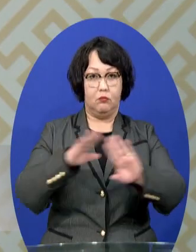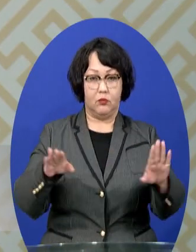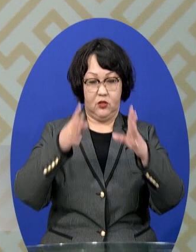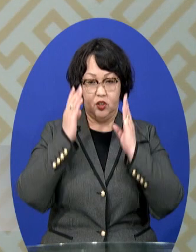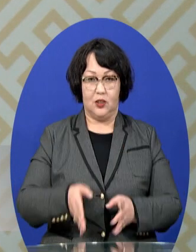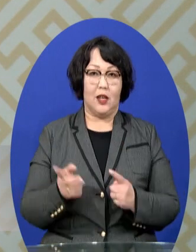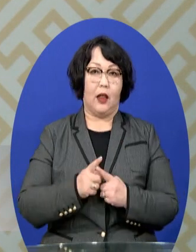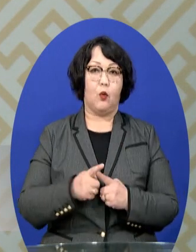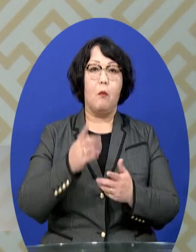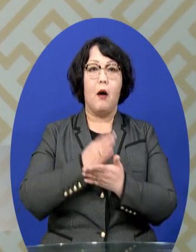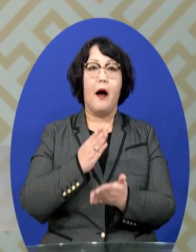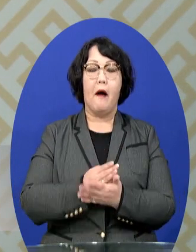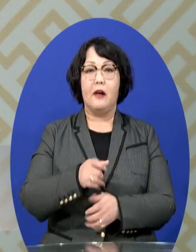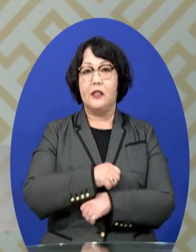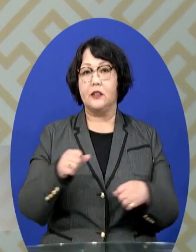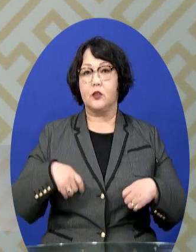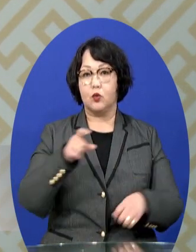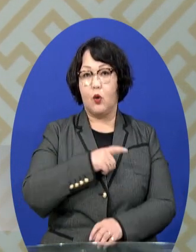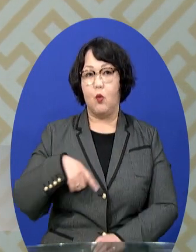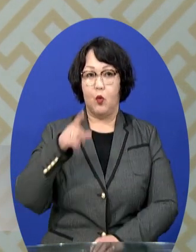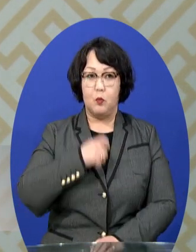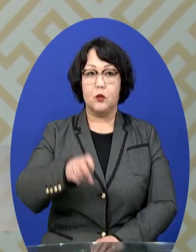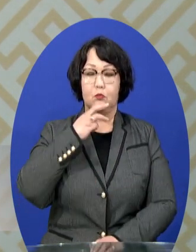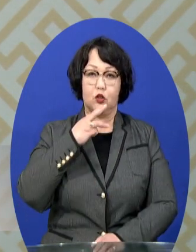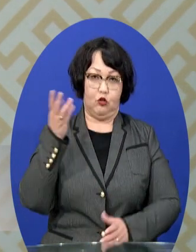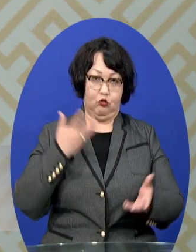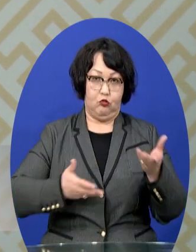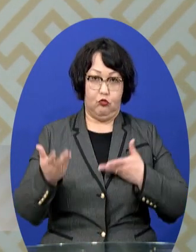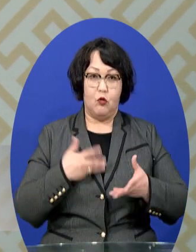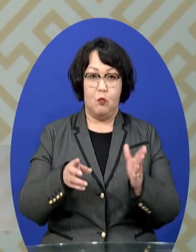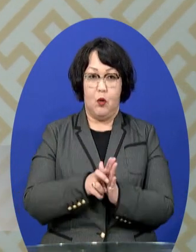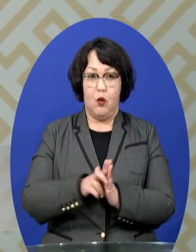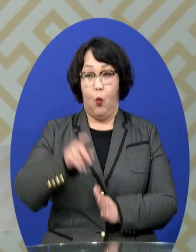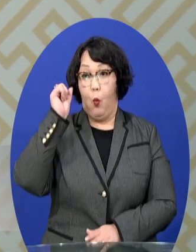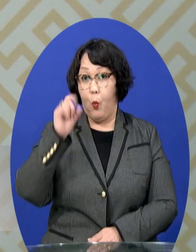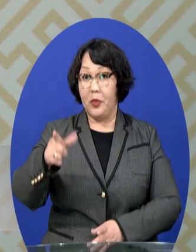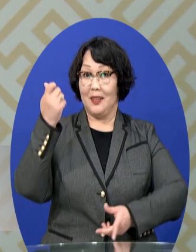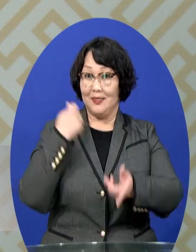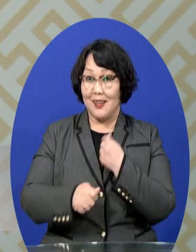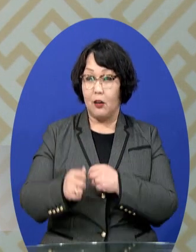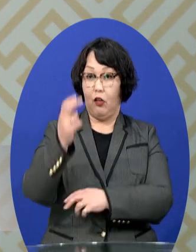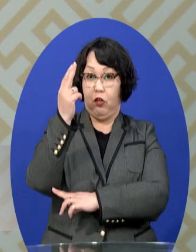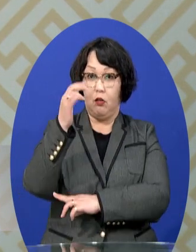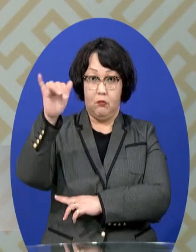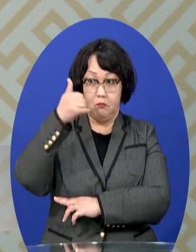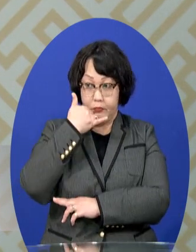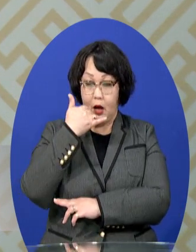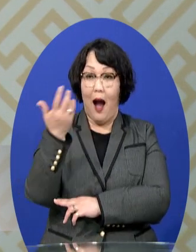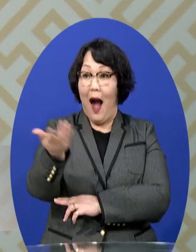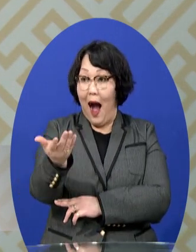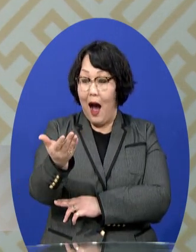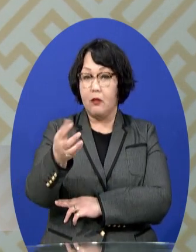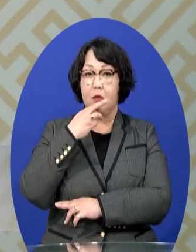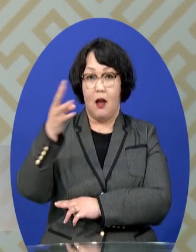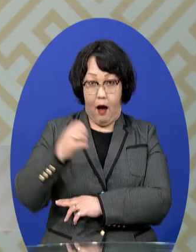болон хувь хүмүүс мэдээлэл өгөх боломжтой. Энэ үнээс илүү гарсан тохиолдолд одоо холбогдох байгууллагууд руу